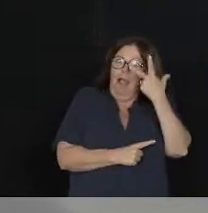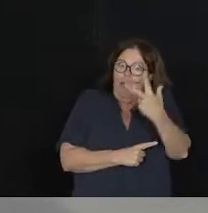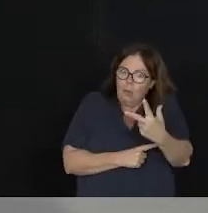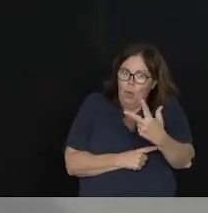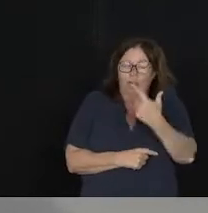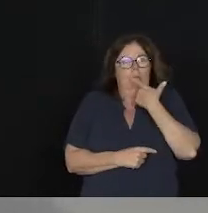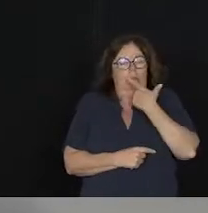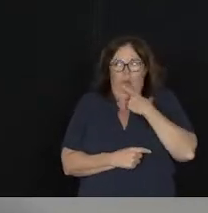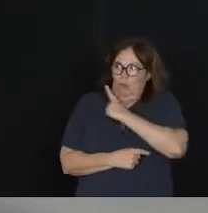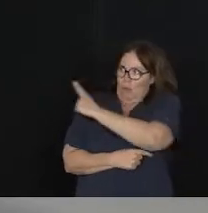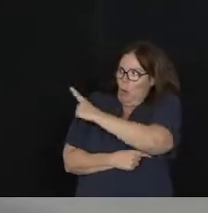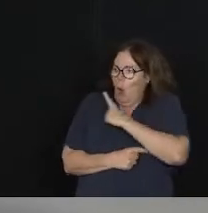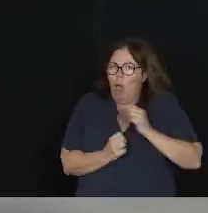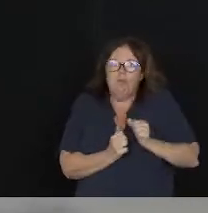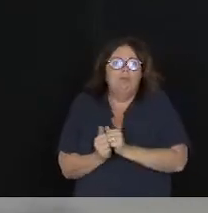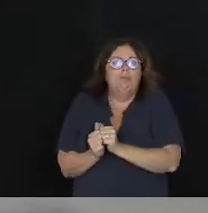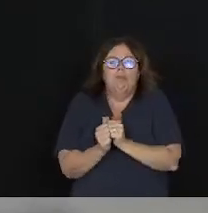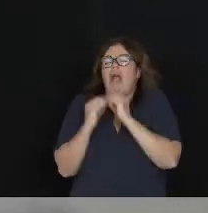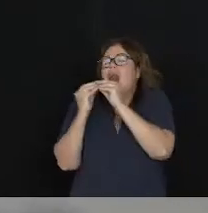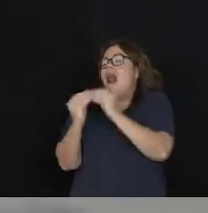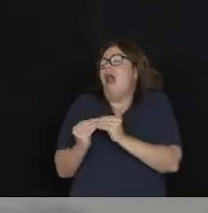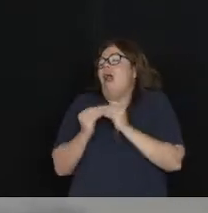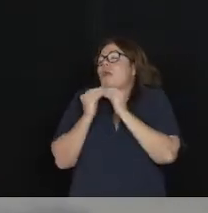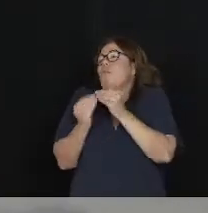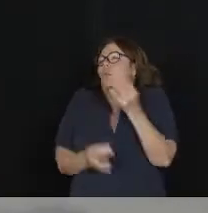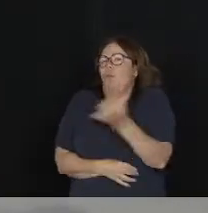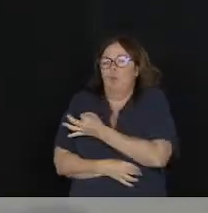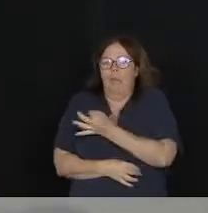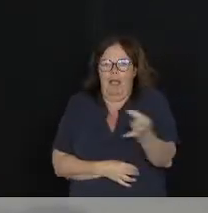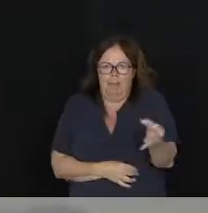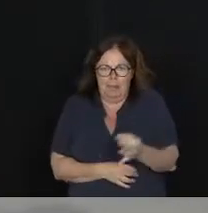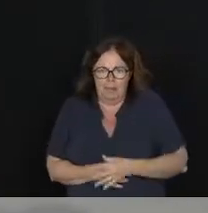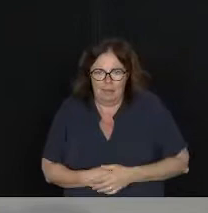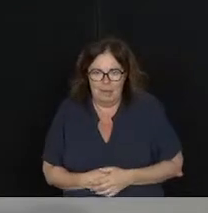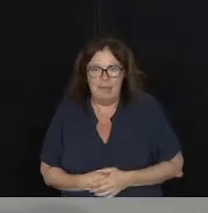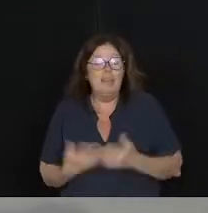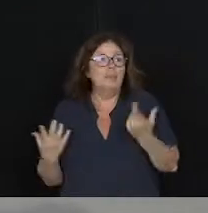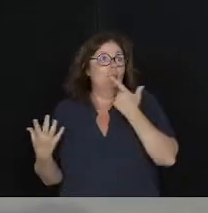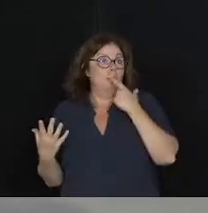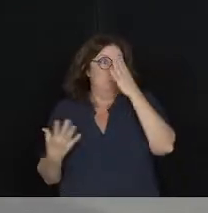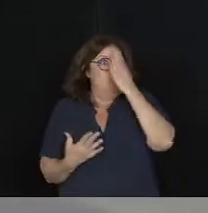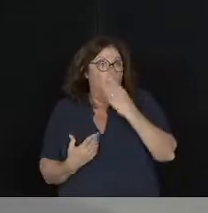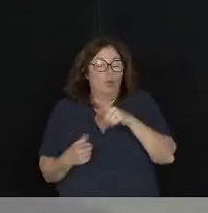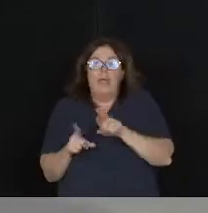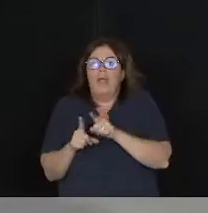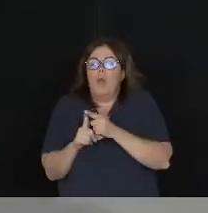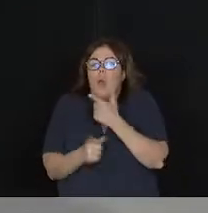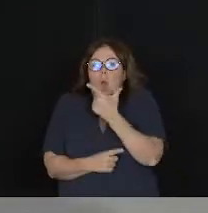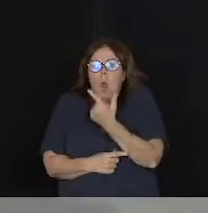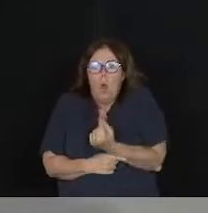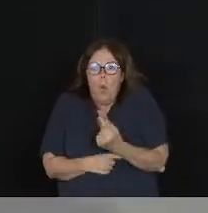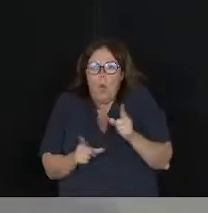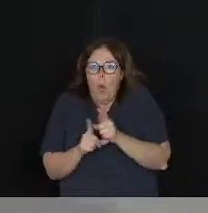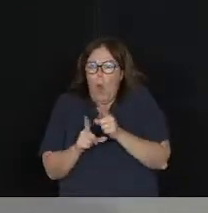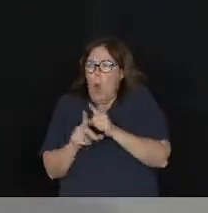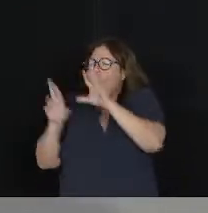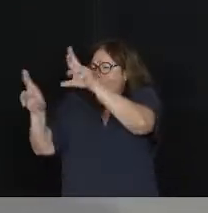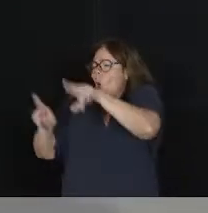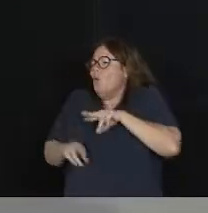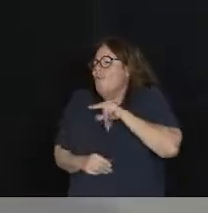de filer le parfait amour avec son vieux. » Alors évidemment, cette constance, on le comprend, cette constance des couples à invoquer la certitude du